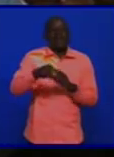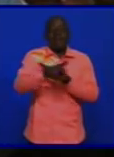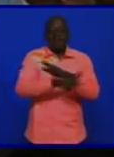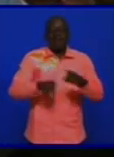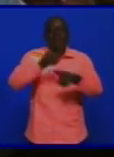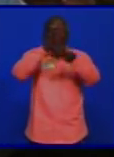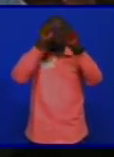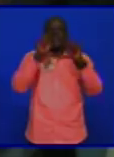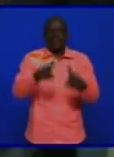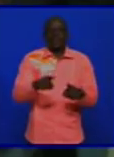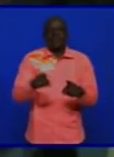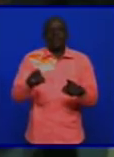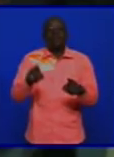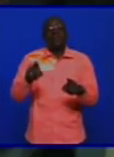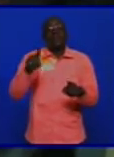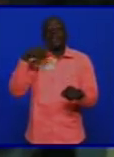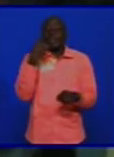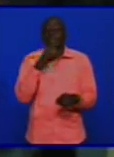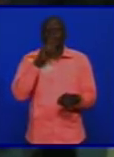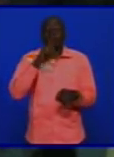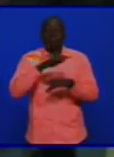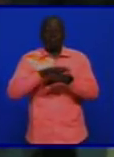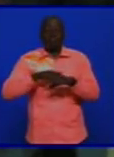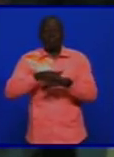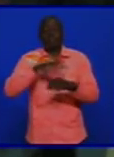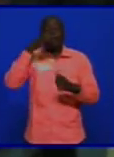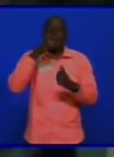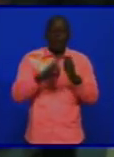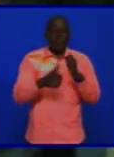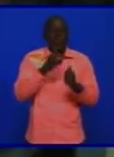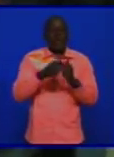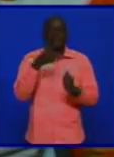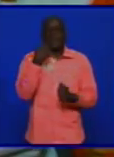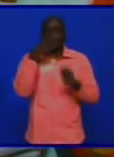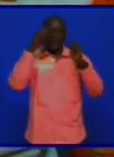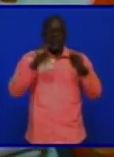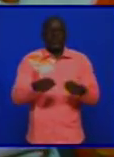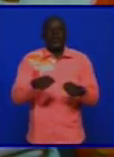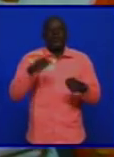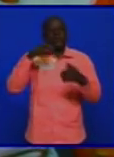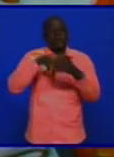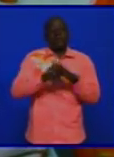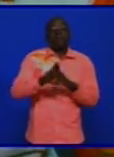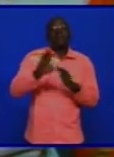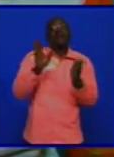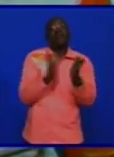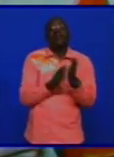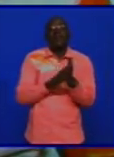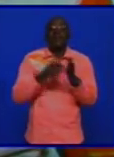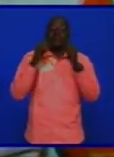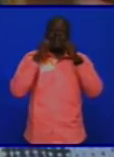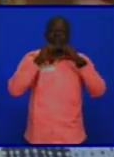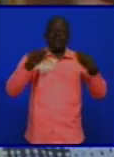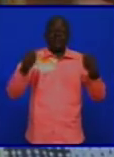ayant porté sur les problèmes qui peuvent émailler la rentrée scolaire qui s'annonce, qui est déjà